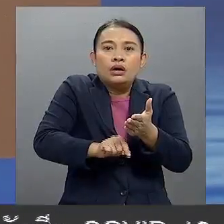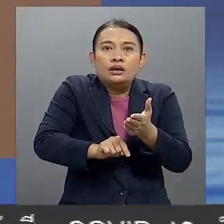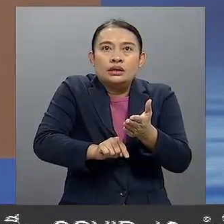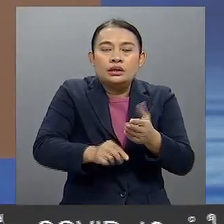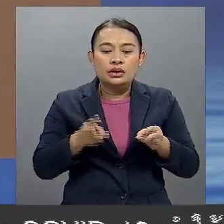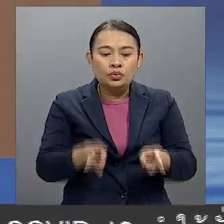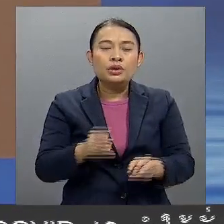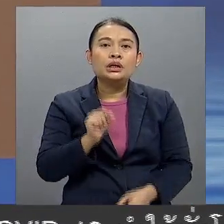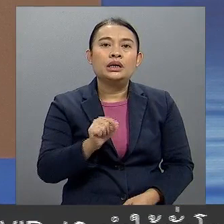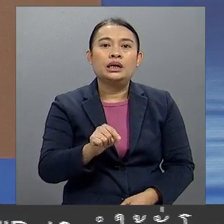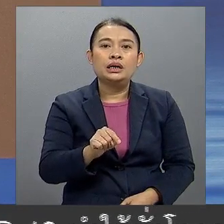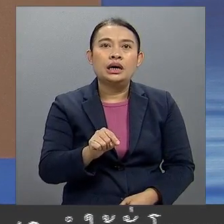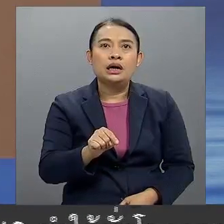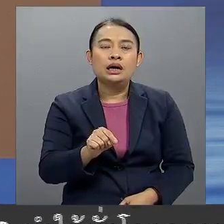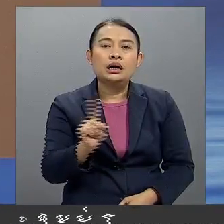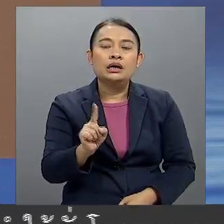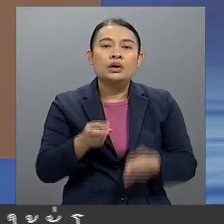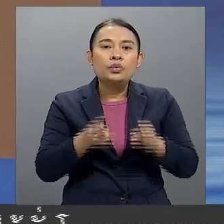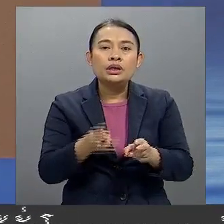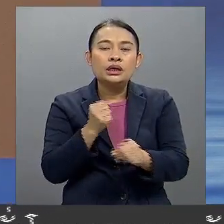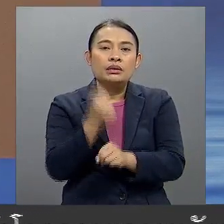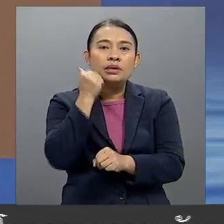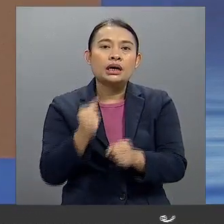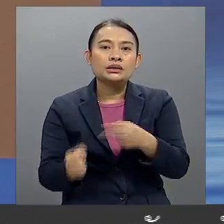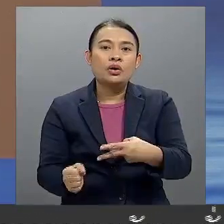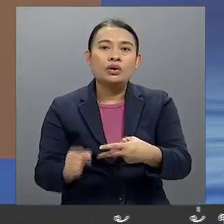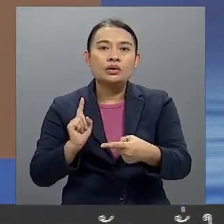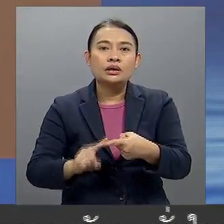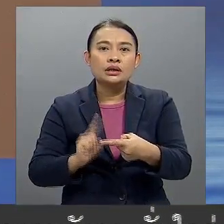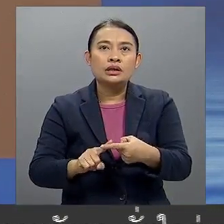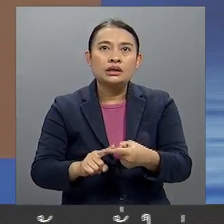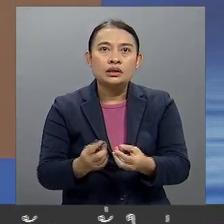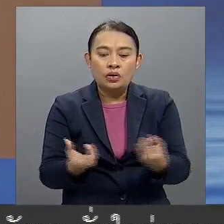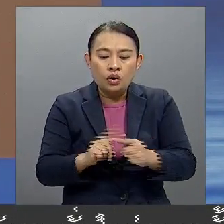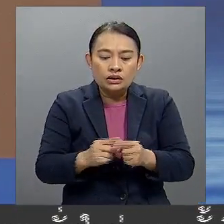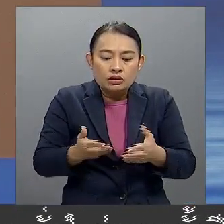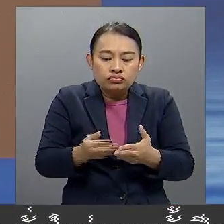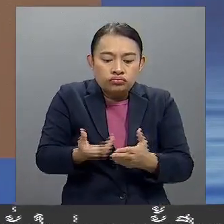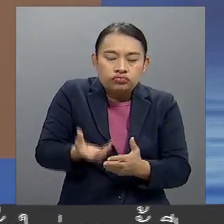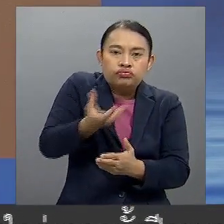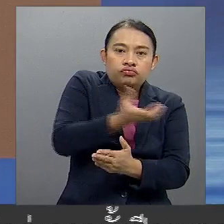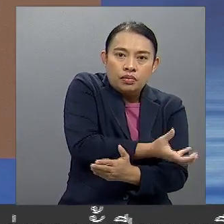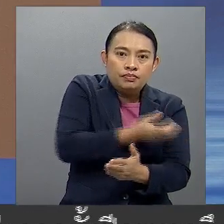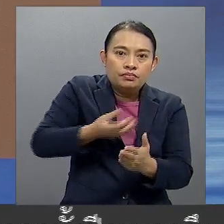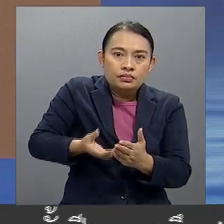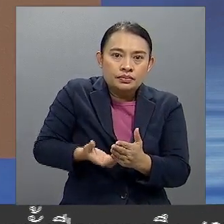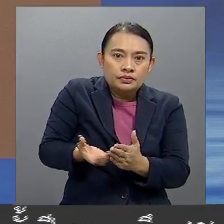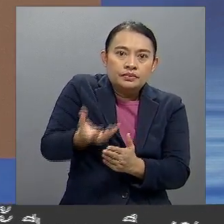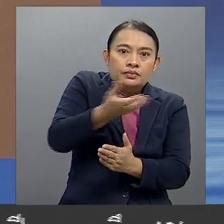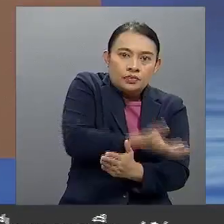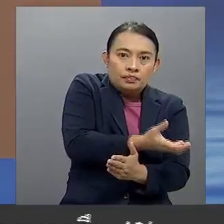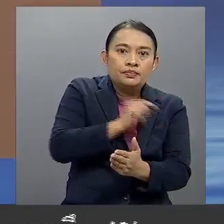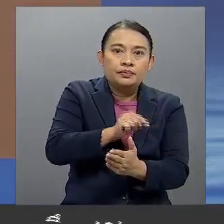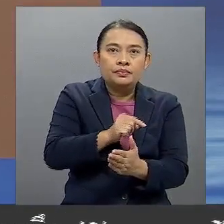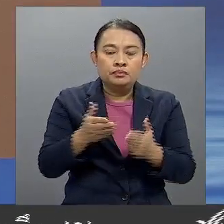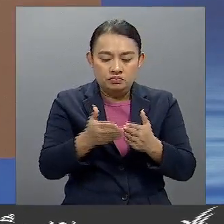ลดน้หนักเรือทำได้สองอย่างอย่างแรกคอการถายตู้สินค้าออกมาซึงบนเรือลำนี้มีตู้